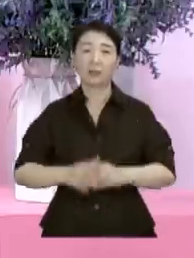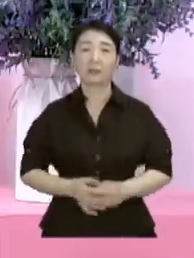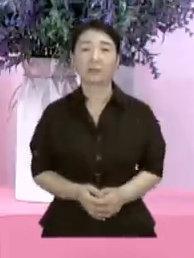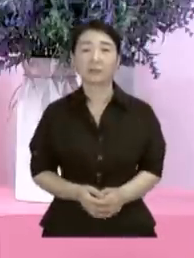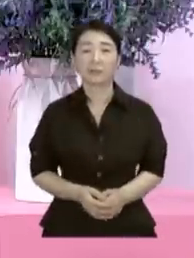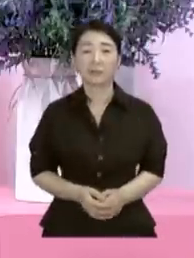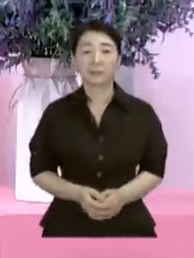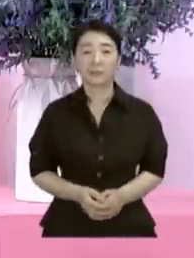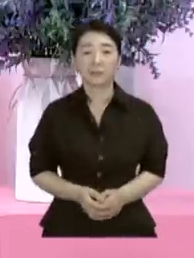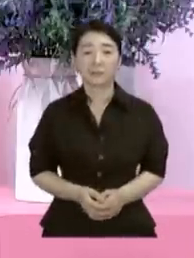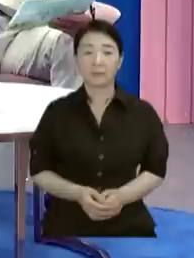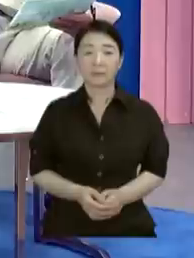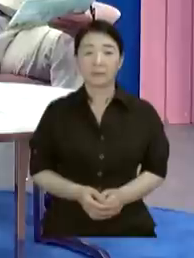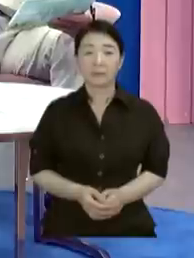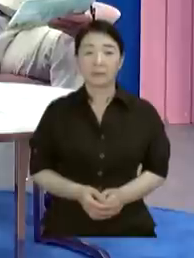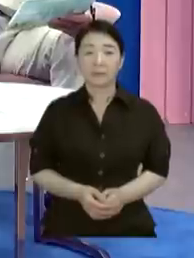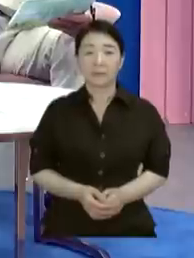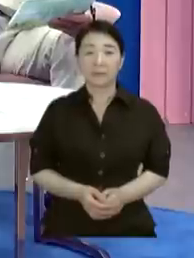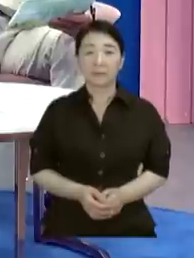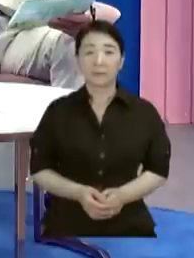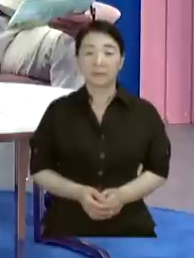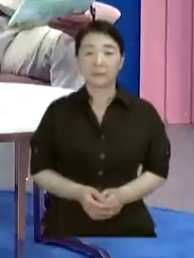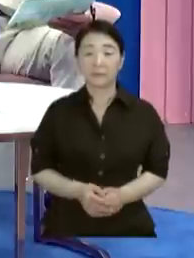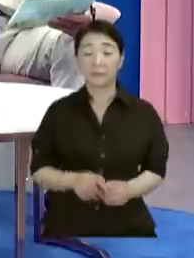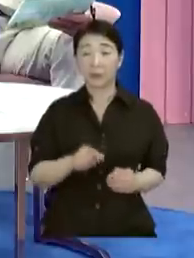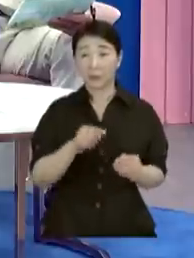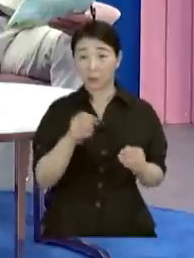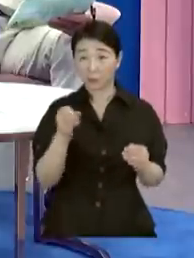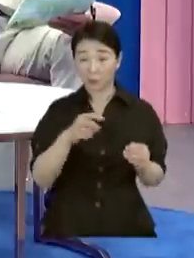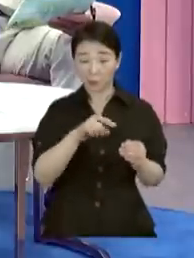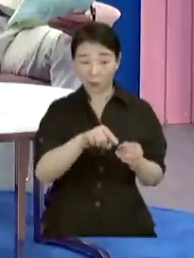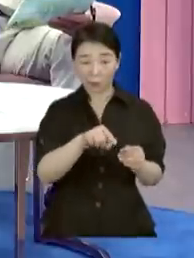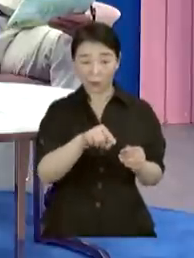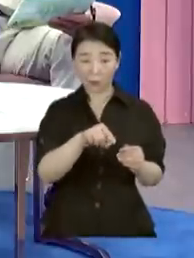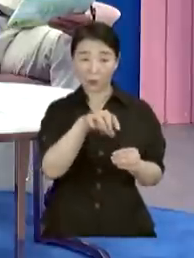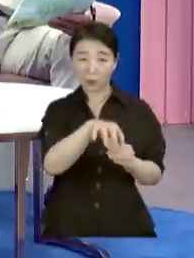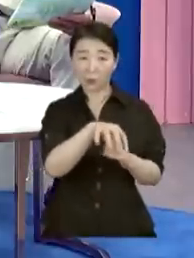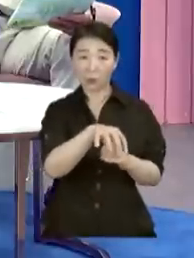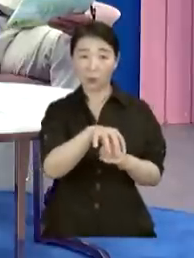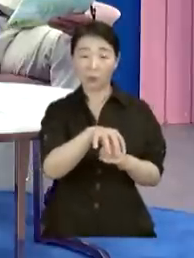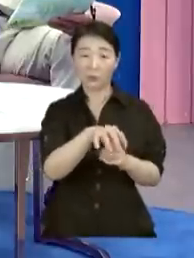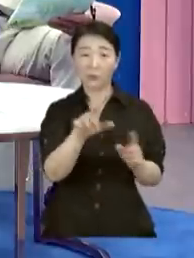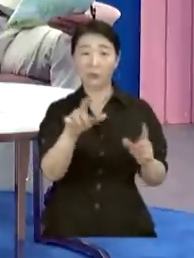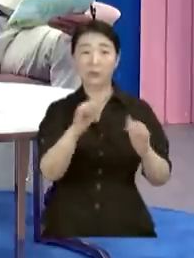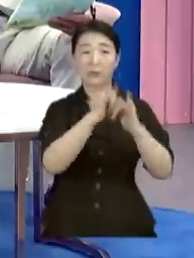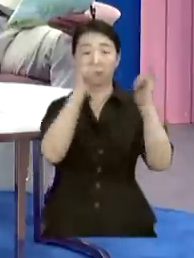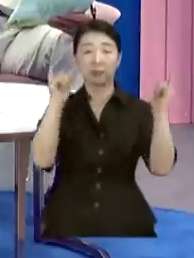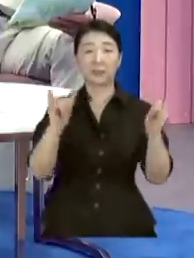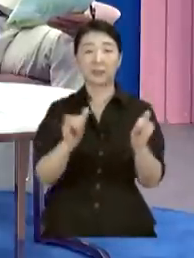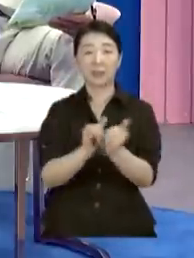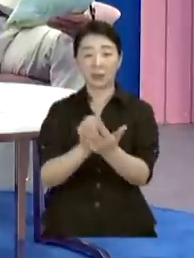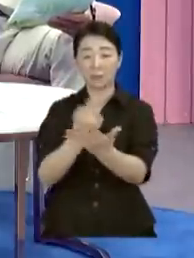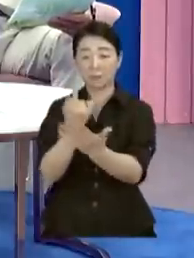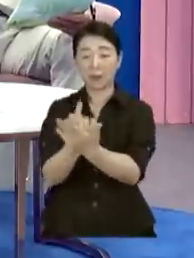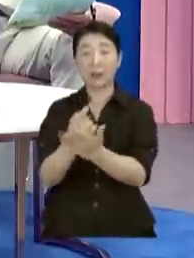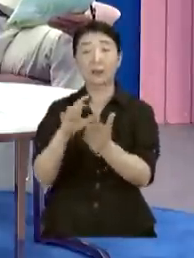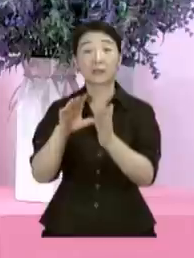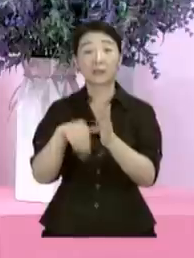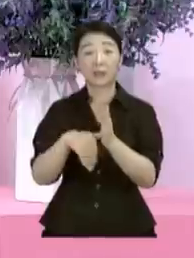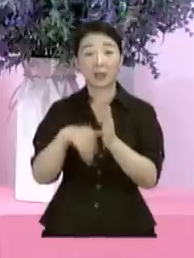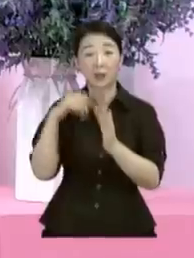생활을 하시게 되고 예, 예. 또 준비하면 그분들이 하나원에서 사회생활로 예,